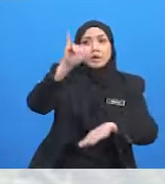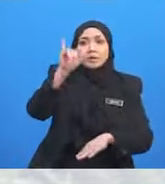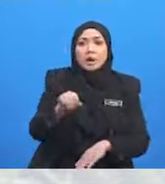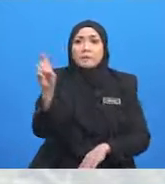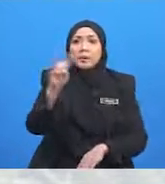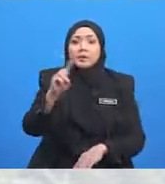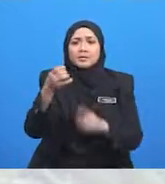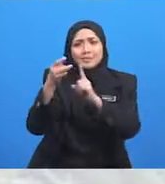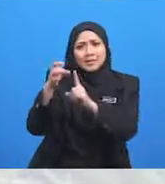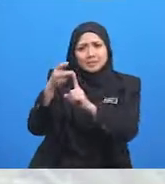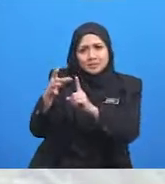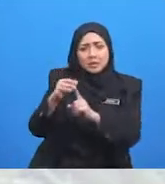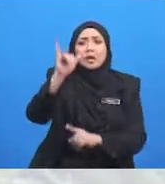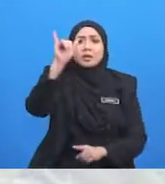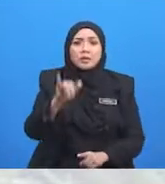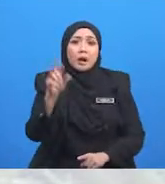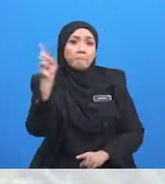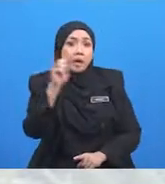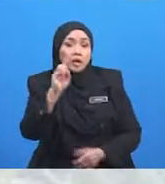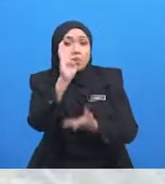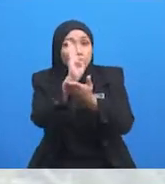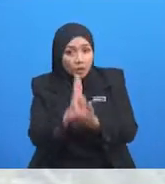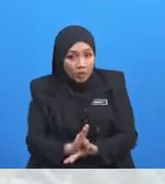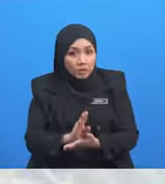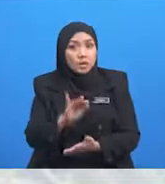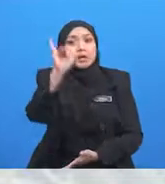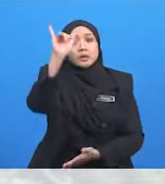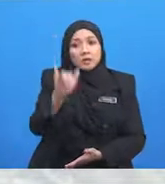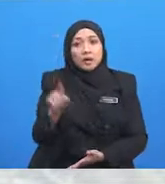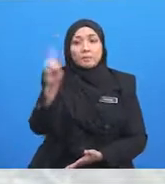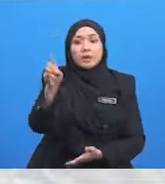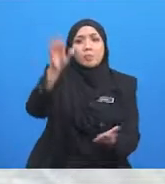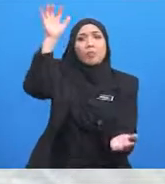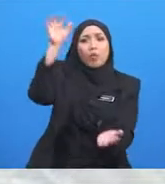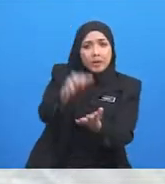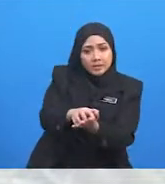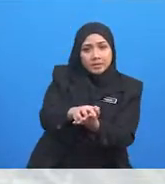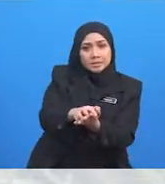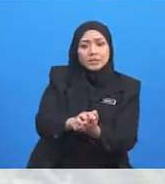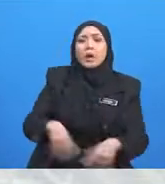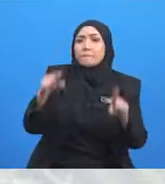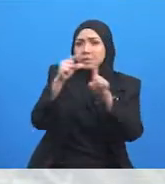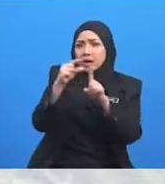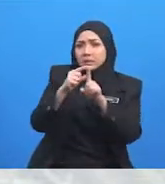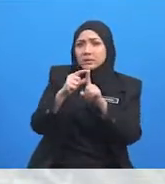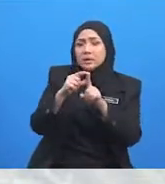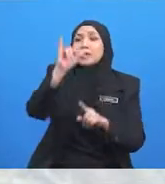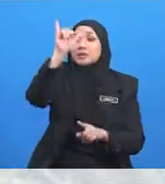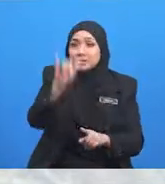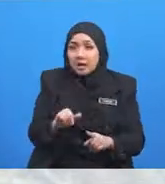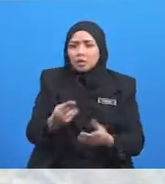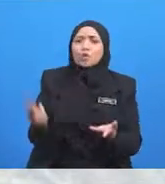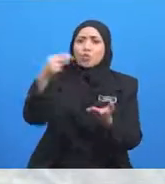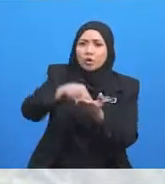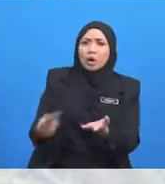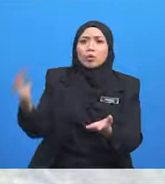kaca, yang mana budaya, yang mana buaya. Perkataan yang diulang